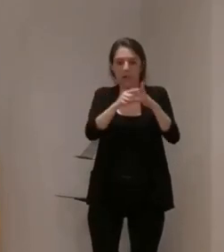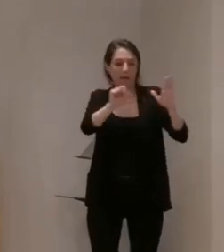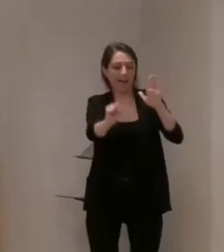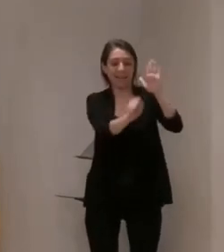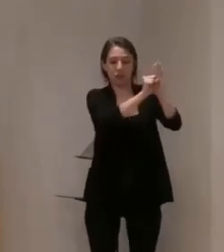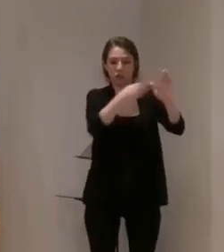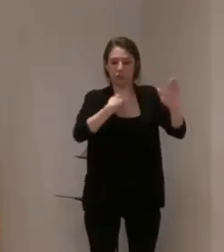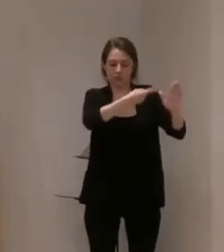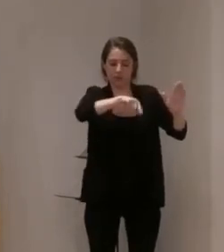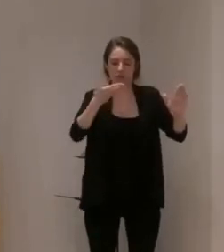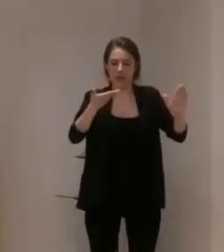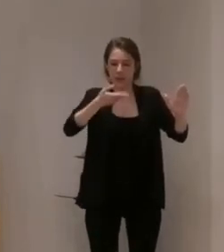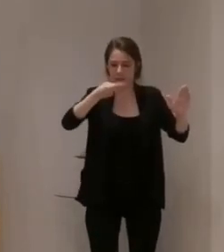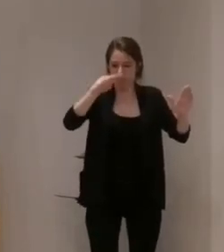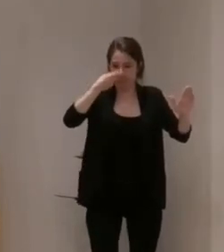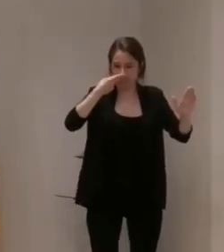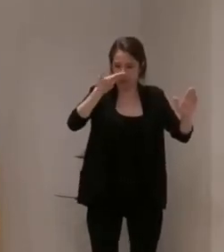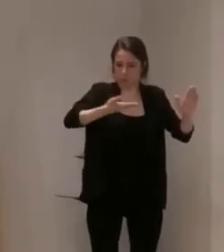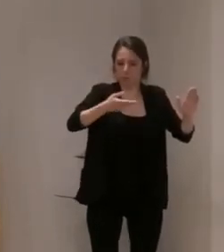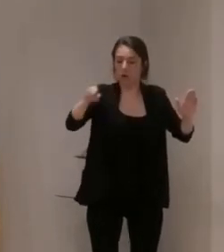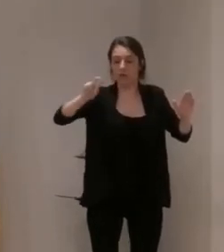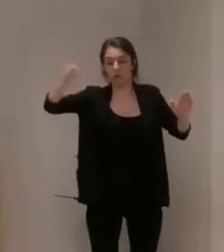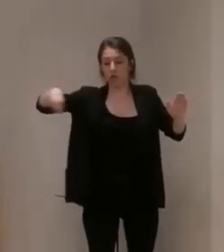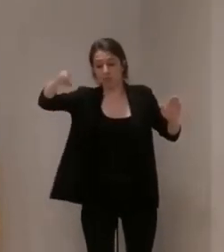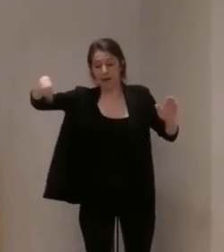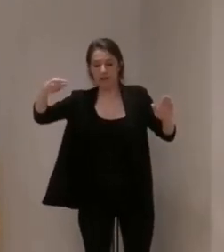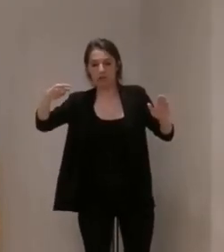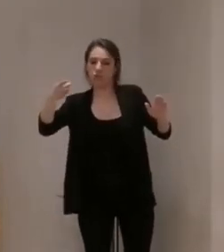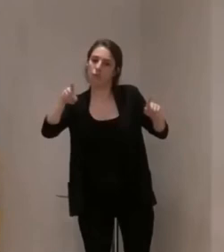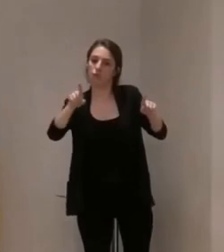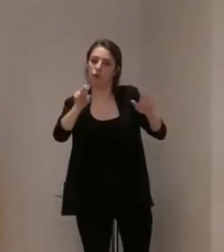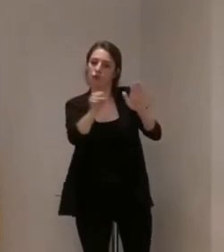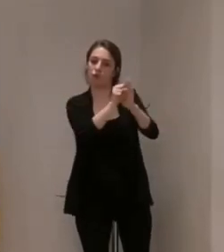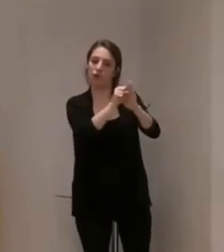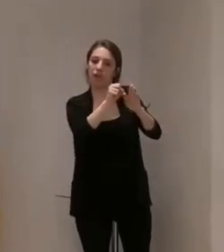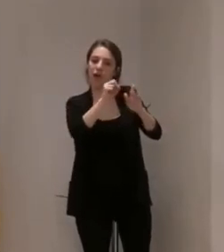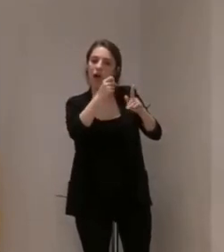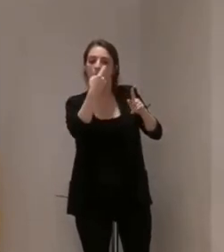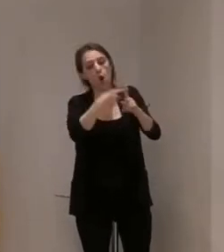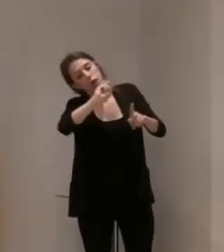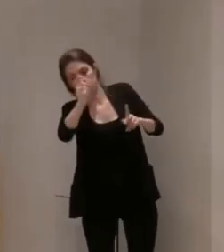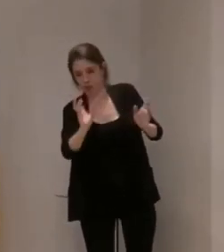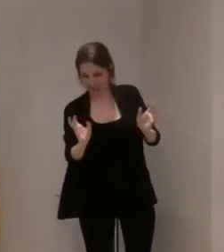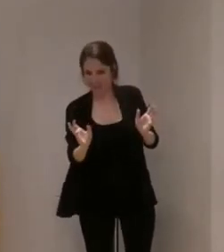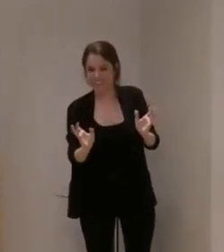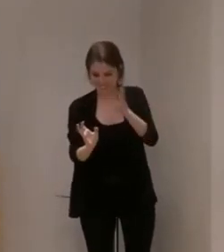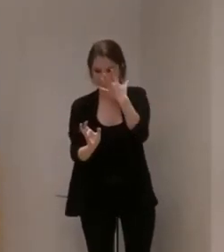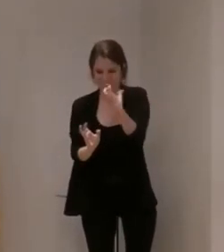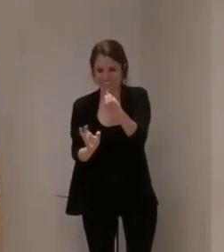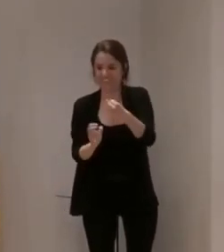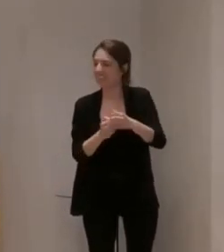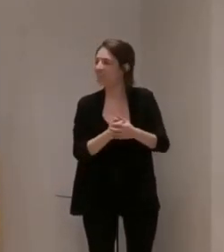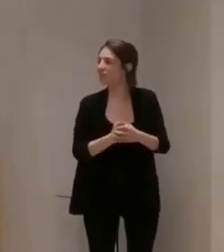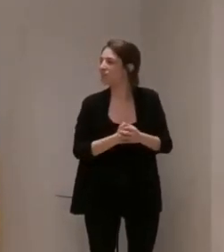nosaltres és símbol d'una cosa, per ells també és el símbol d'una cosa. I ells no volen renunciar a aquest símbol. Serà complicat, però...